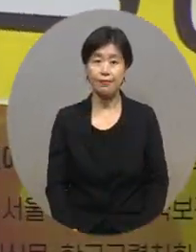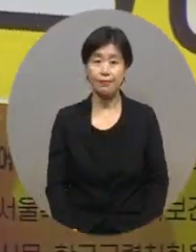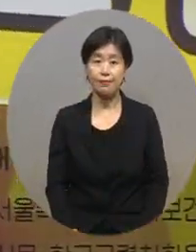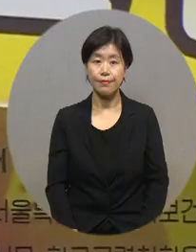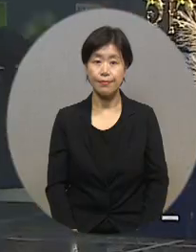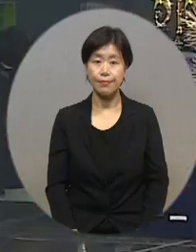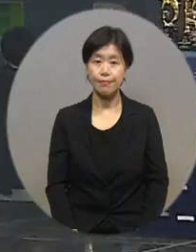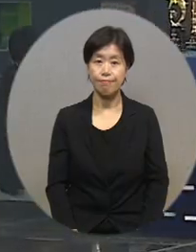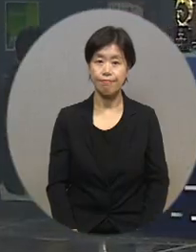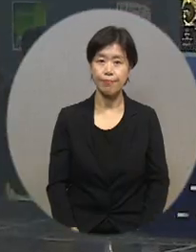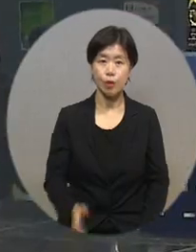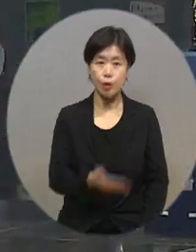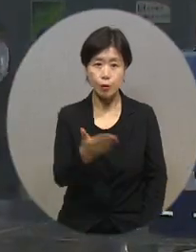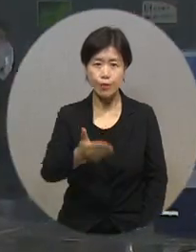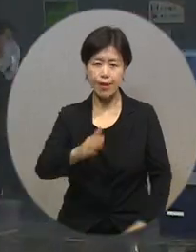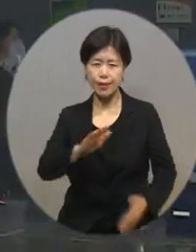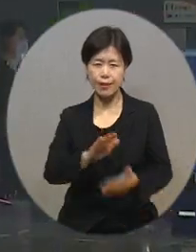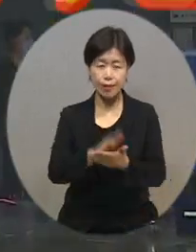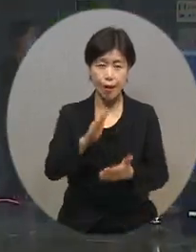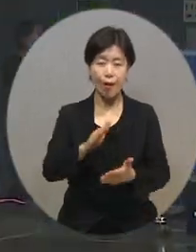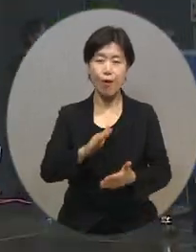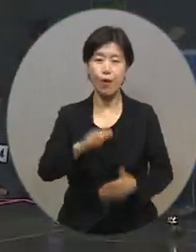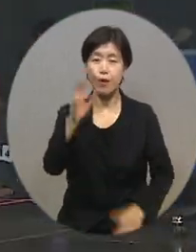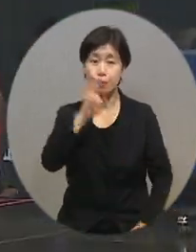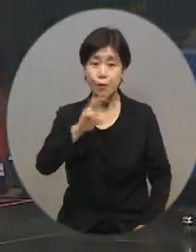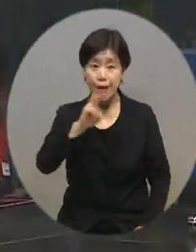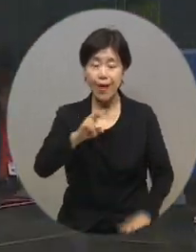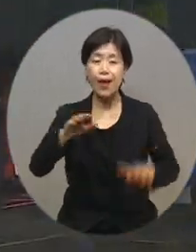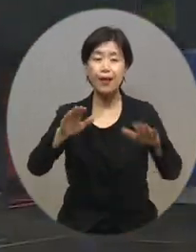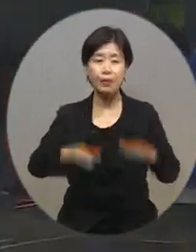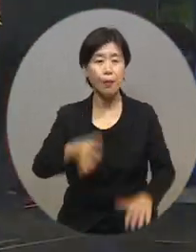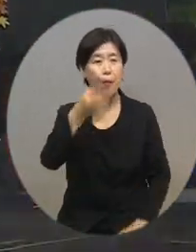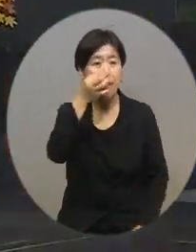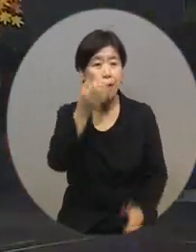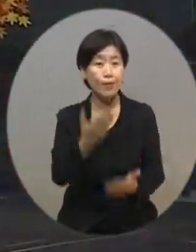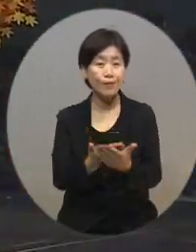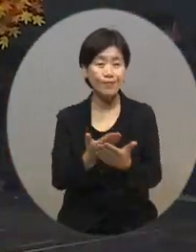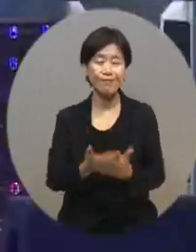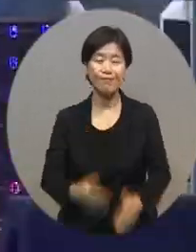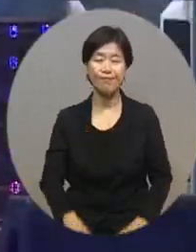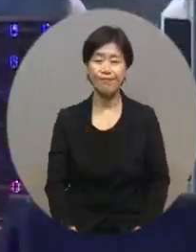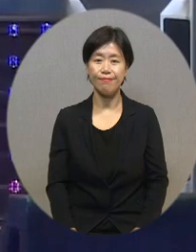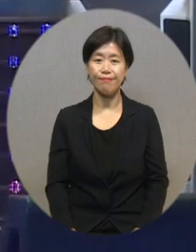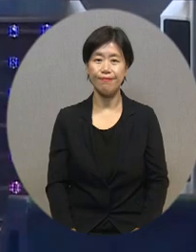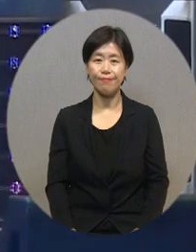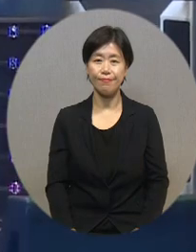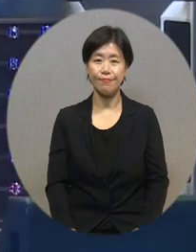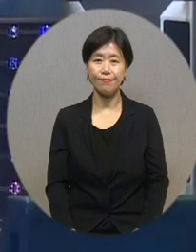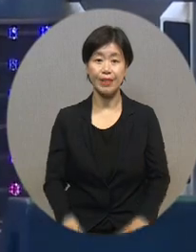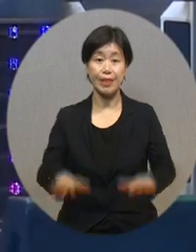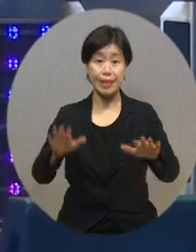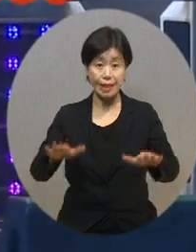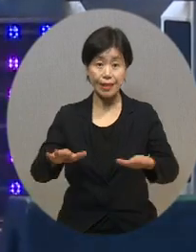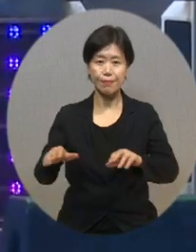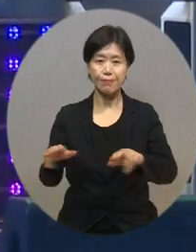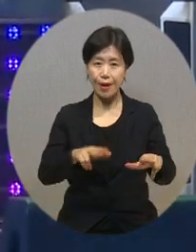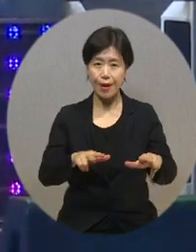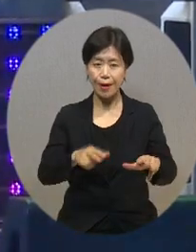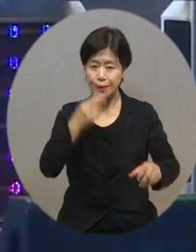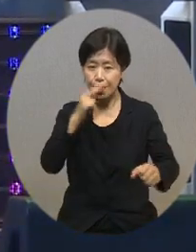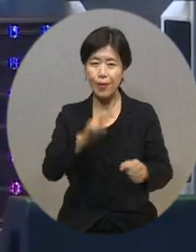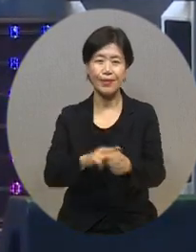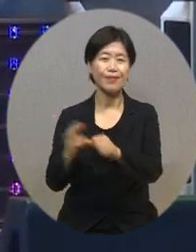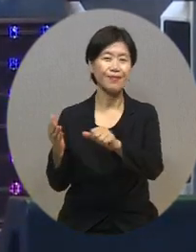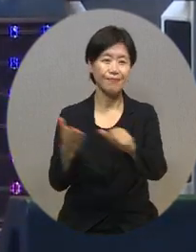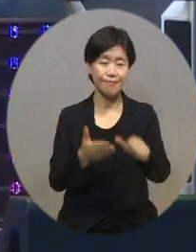활력 넘치는 시녀들의 열정적인 무대, 이제 당신이 트롯 가요제의 주인공이 될 수 있습니다. 지금 바로